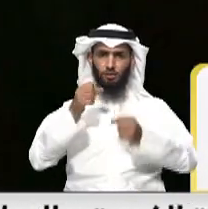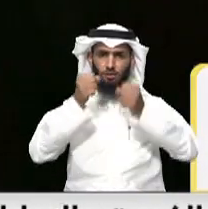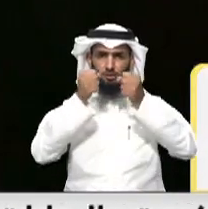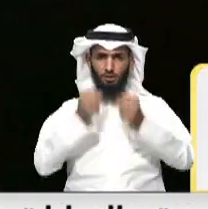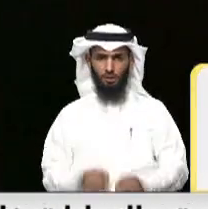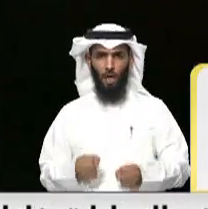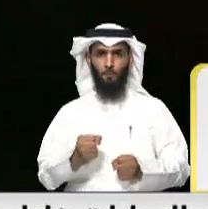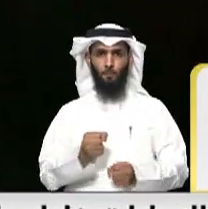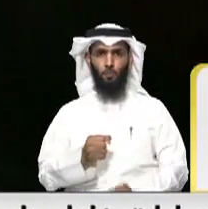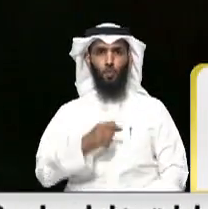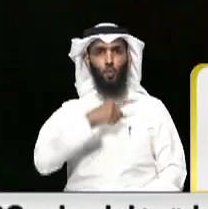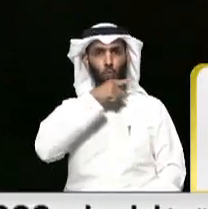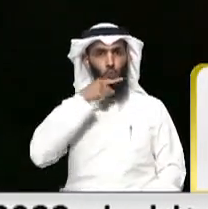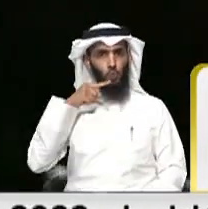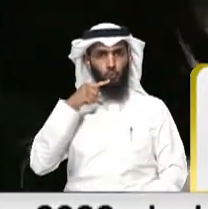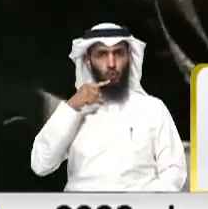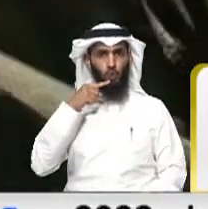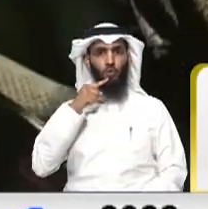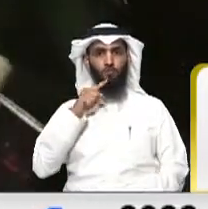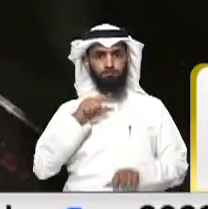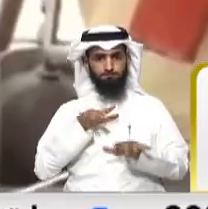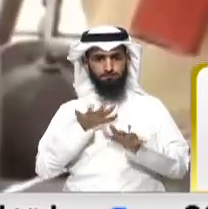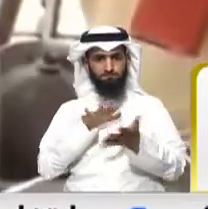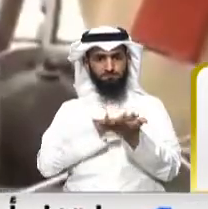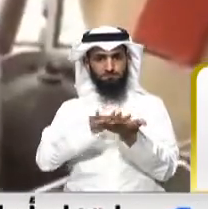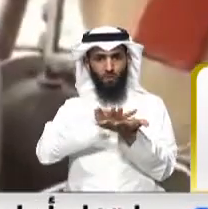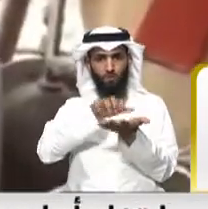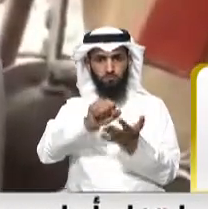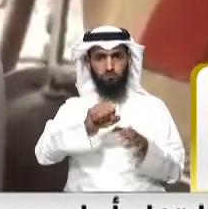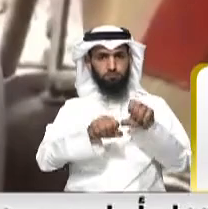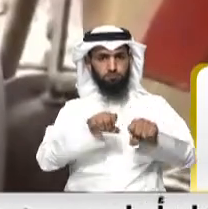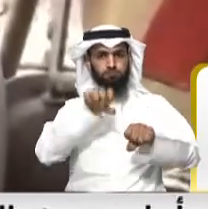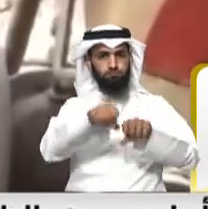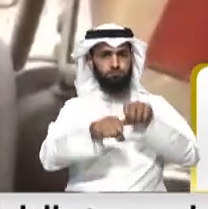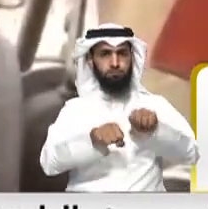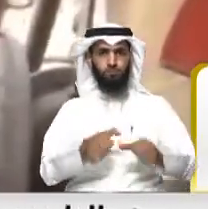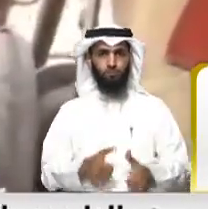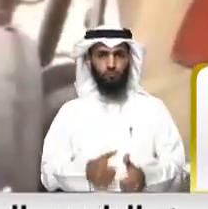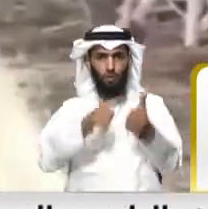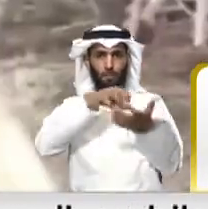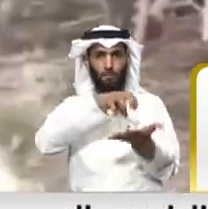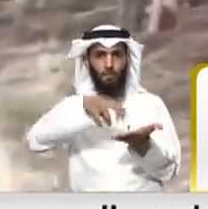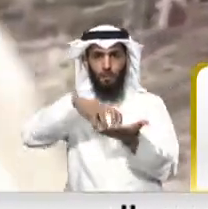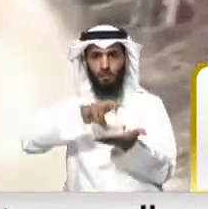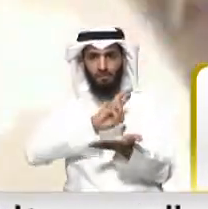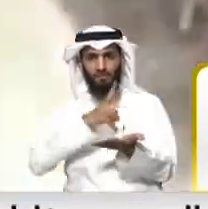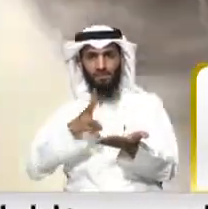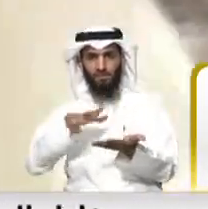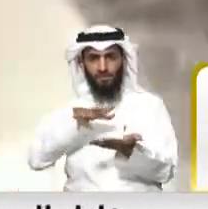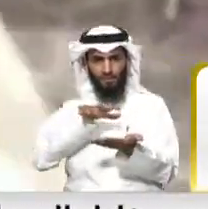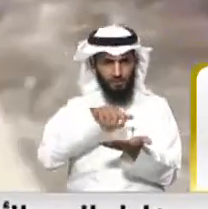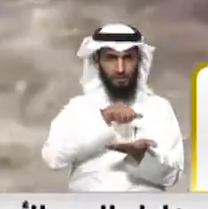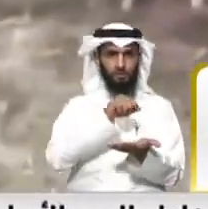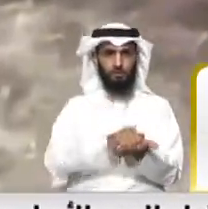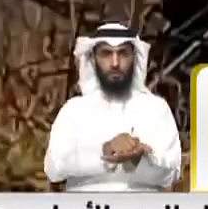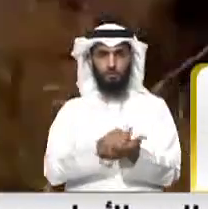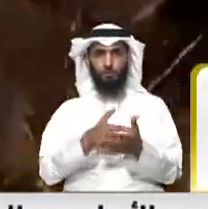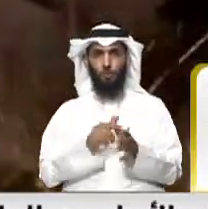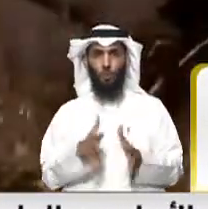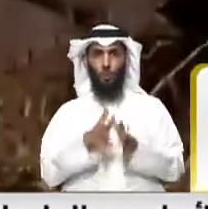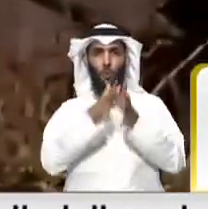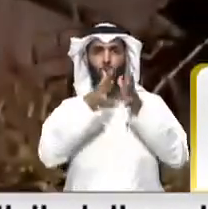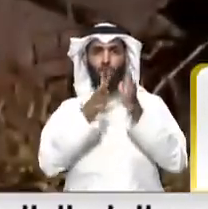الروسيه تقدما كبيرا في اوكرانيا مع فرضه سيطره على عده مناطق وسط تراجع مقلق